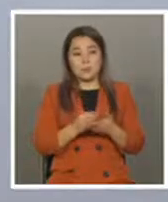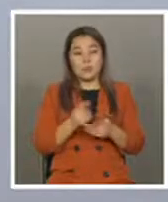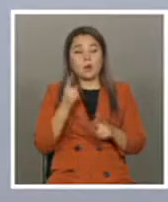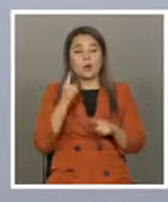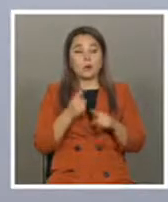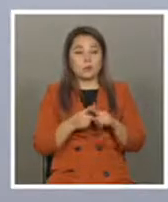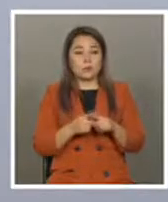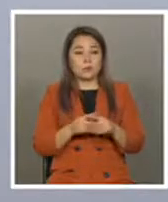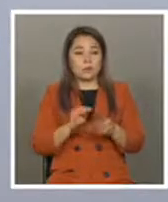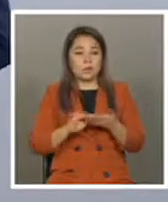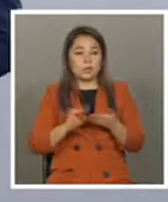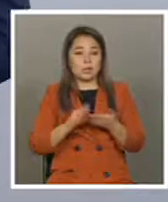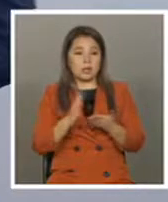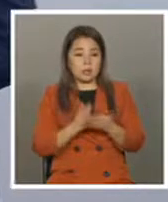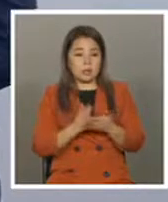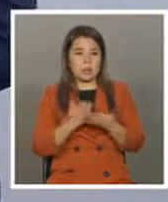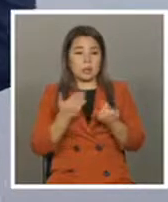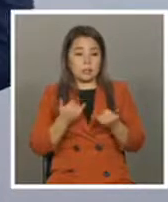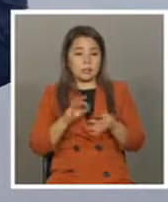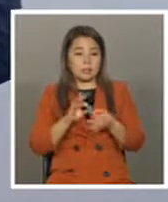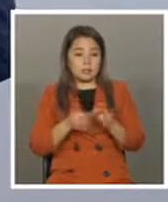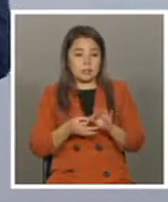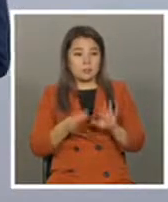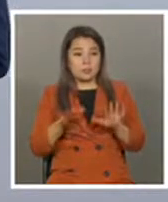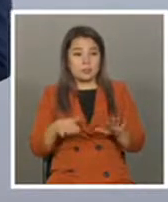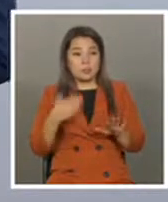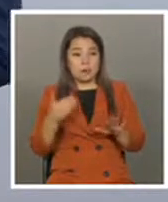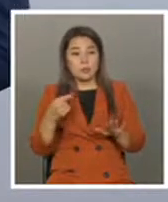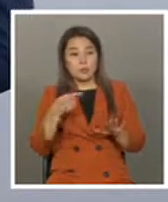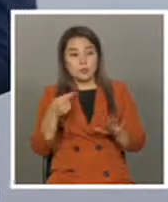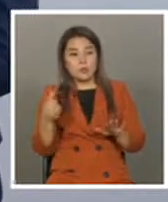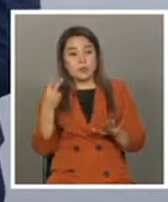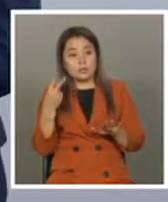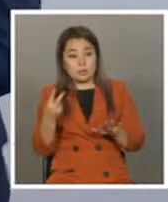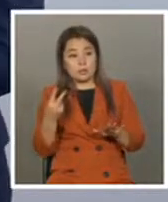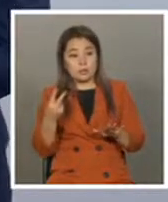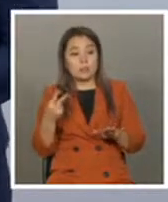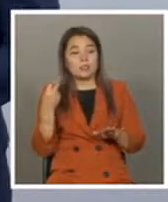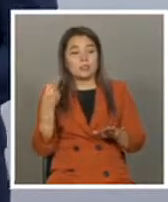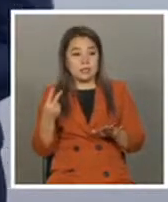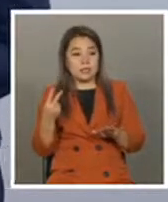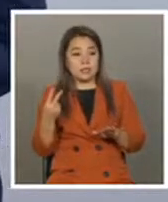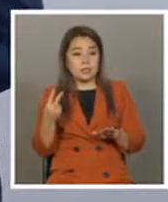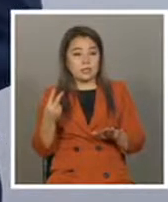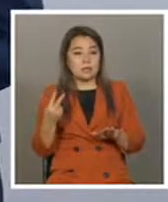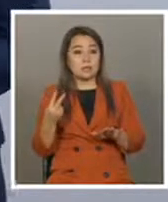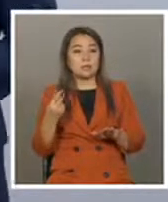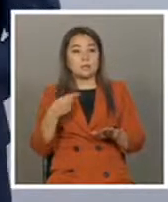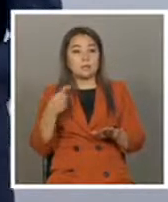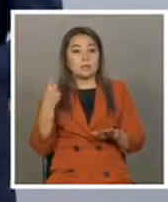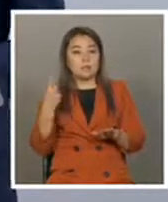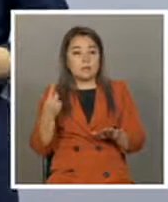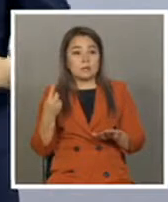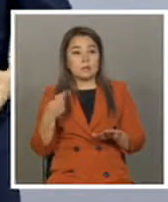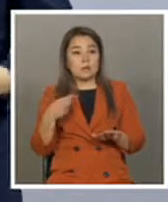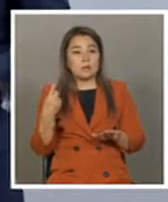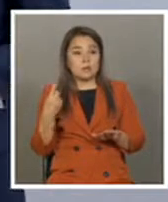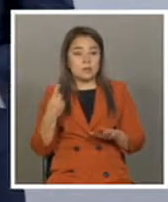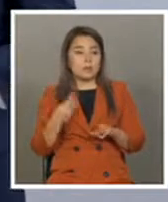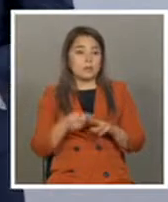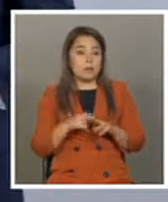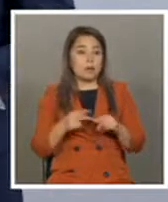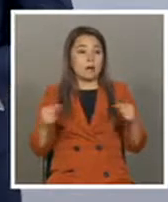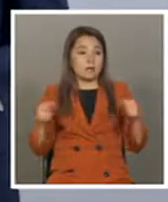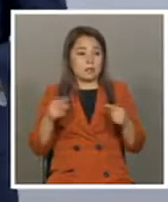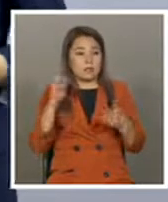жазып алайық. Және де байқасаңыздар, бұл жерде минус 2 мен 2 және минус 1 мен 1 деген қарама-қарсы